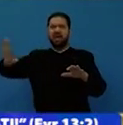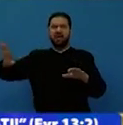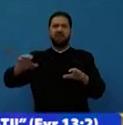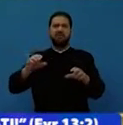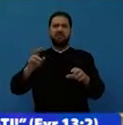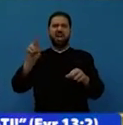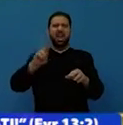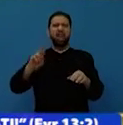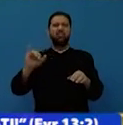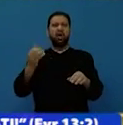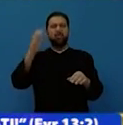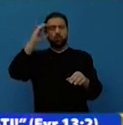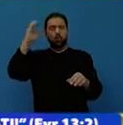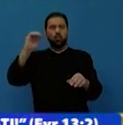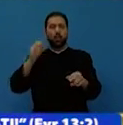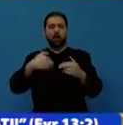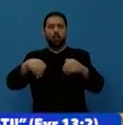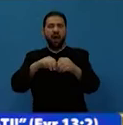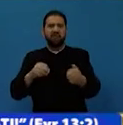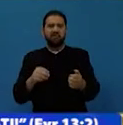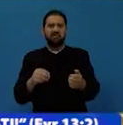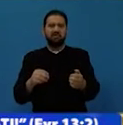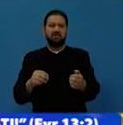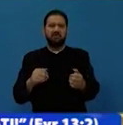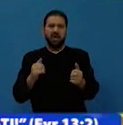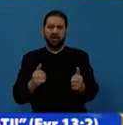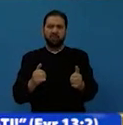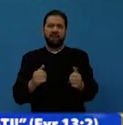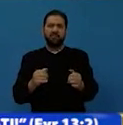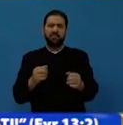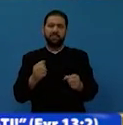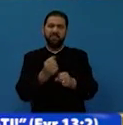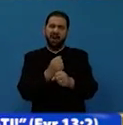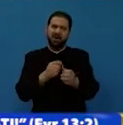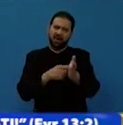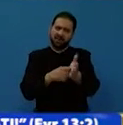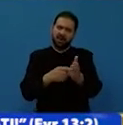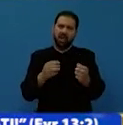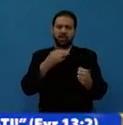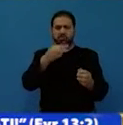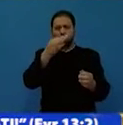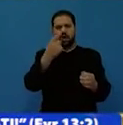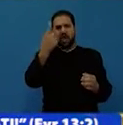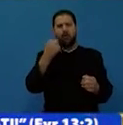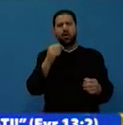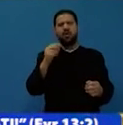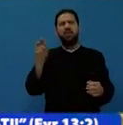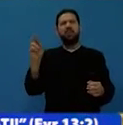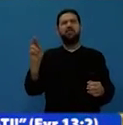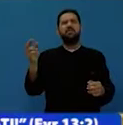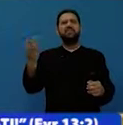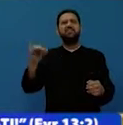noastră, fac referire pentru începutul discuției noastre la ceea ce afirma filozoful